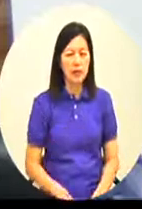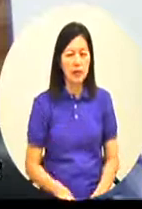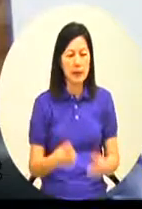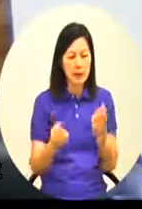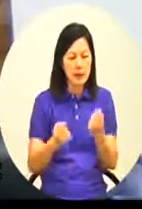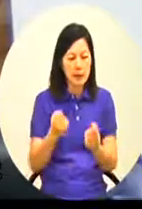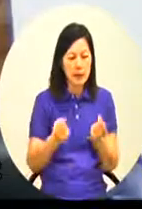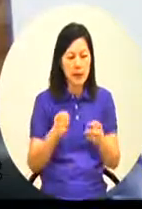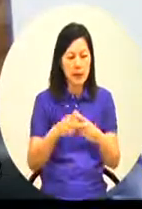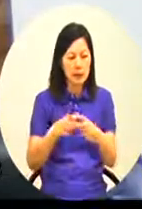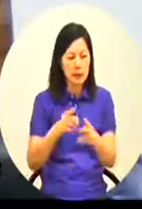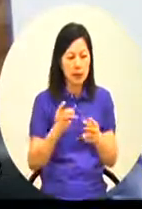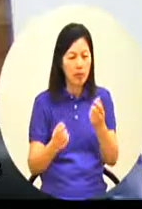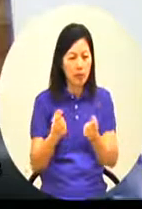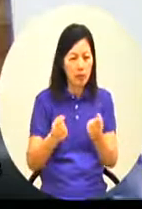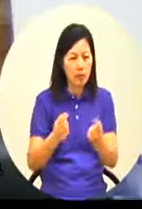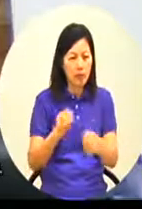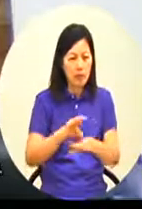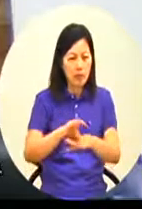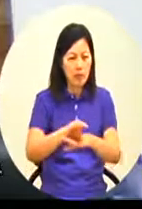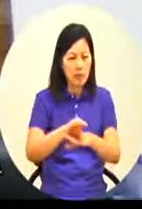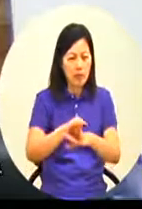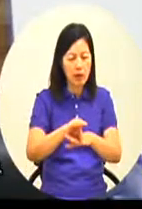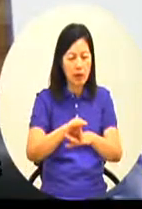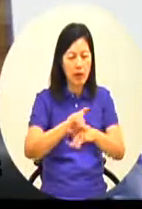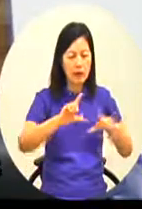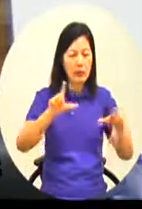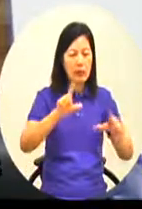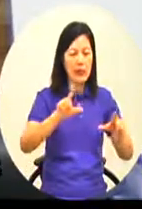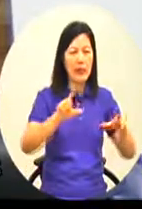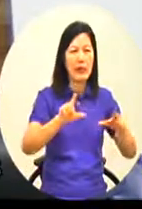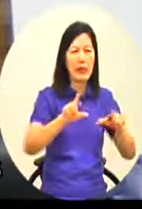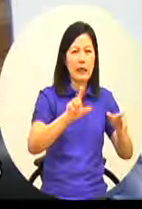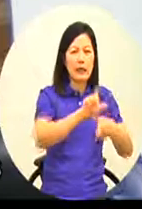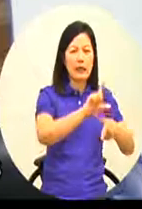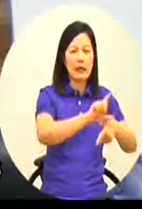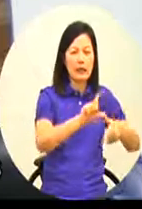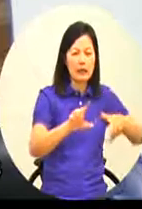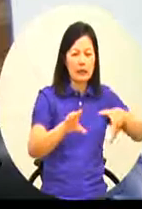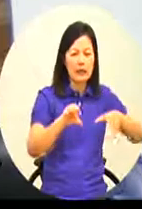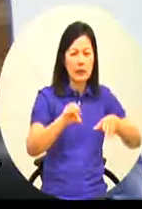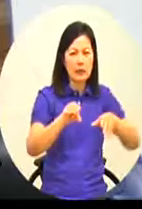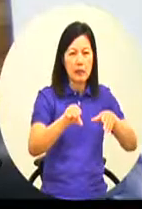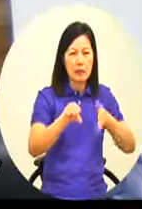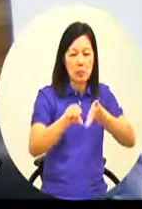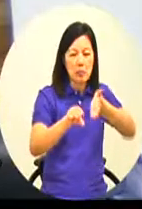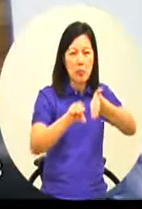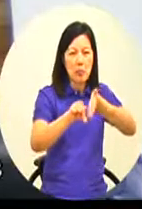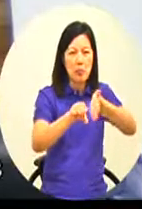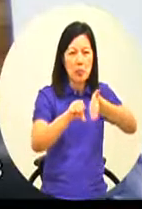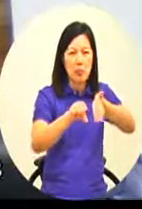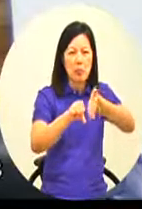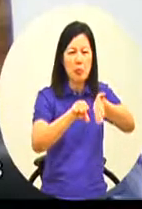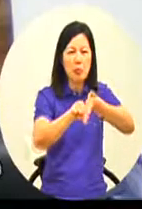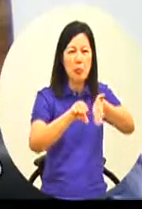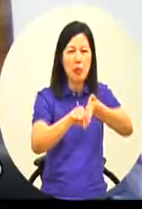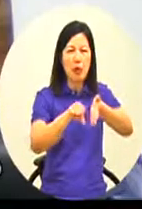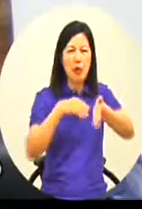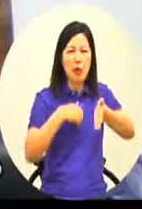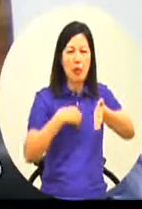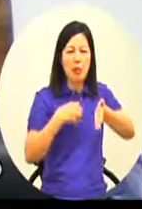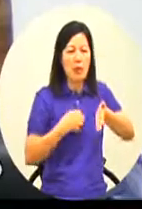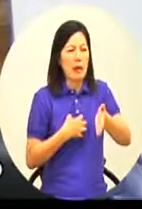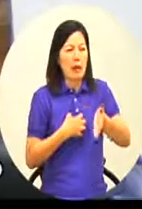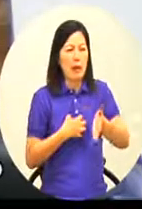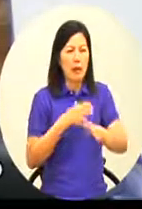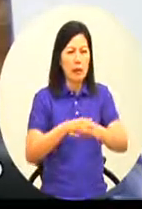的时候，有当时拢吼。大台车前后左右都是大卡车包围住，那我们开车就已经感到很恐